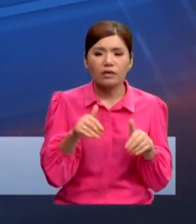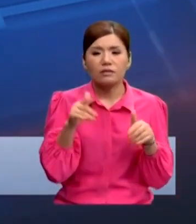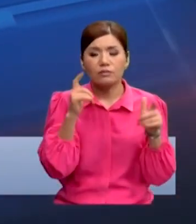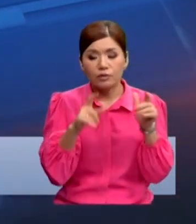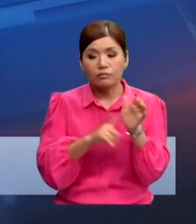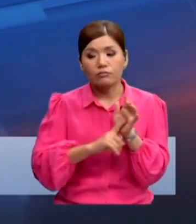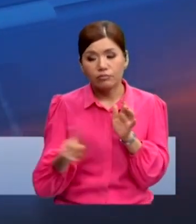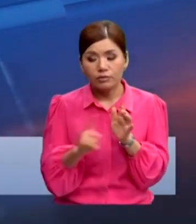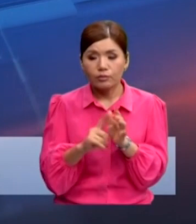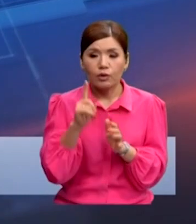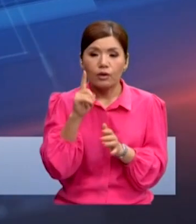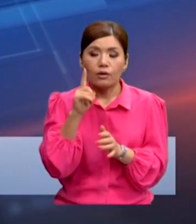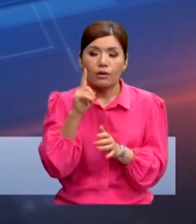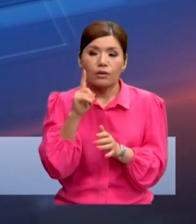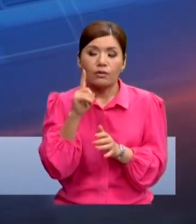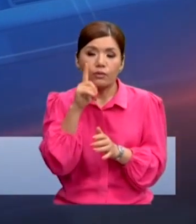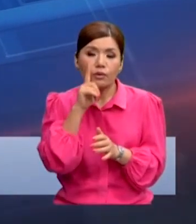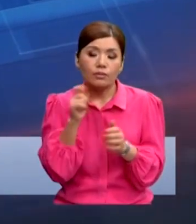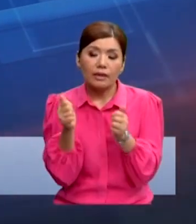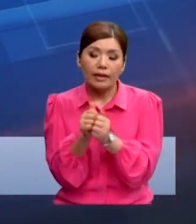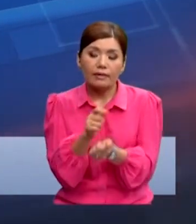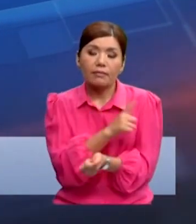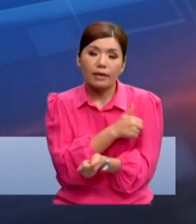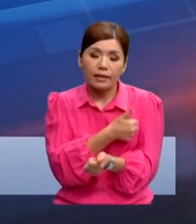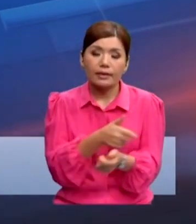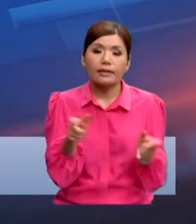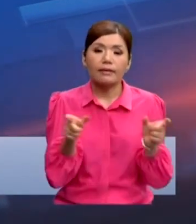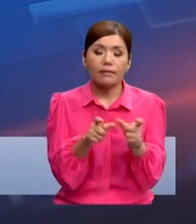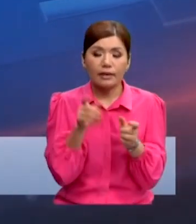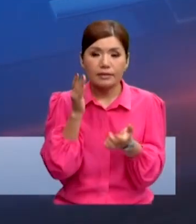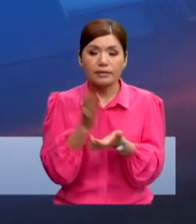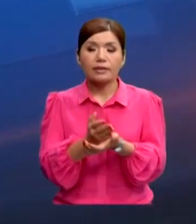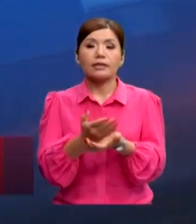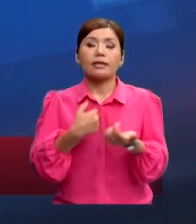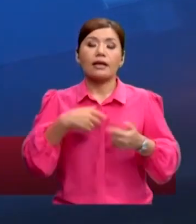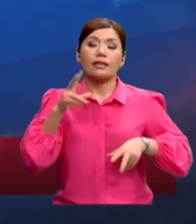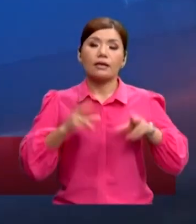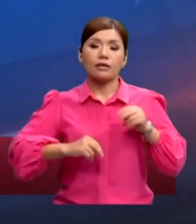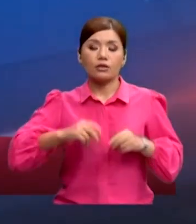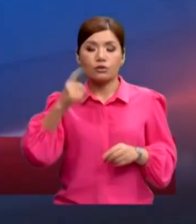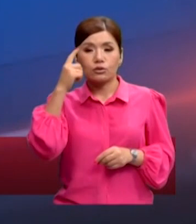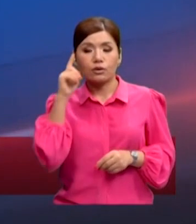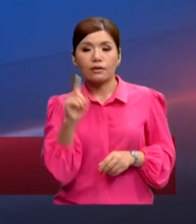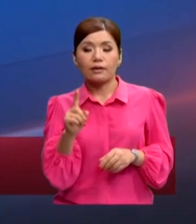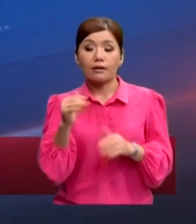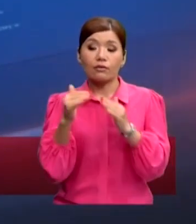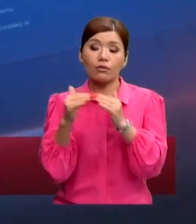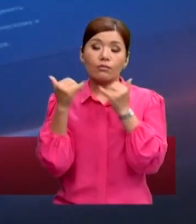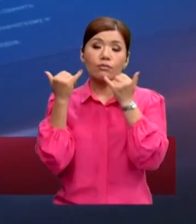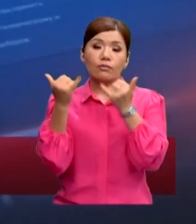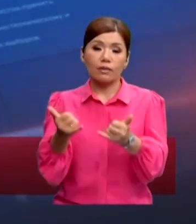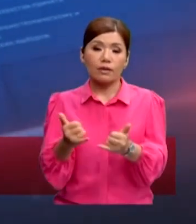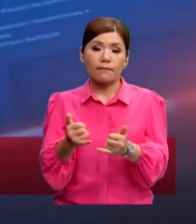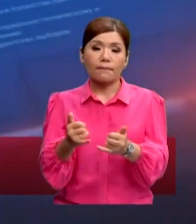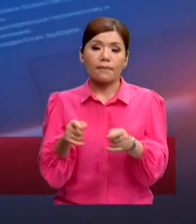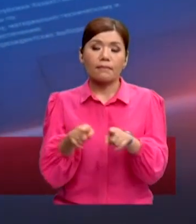социализироваться в обществе. Здесь все рядом и поликлиники, и магазины. Вот. И я надеюсь, что этот дом станет такой